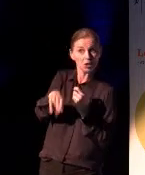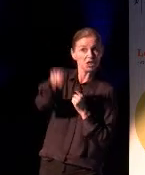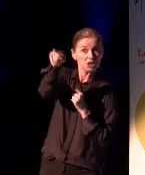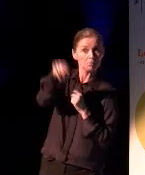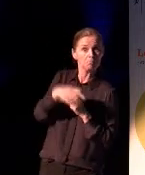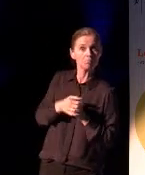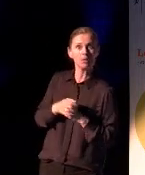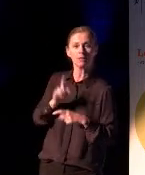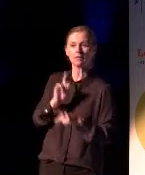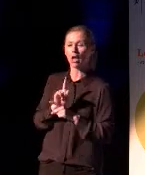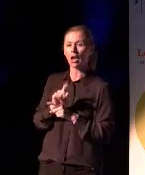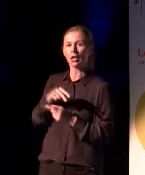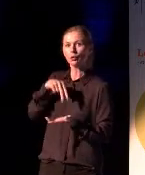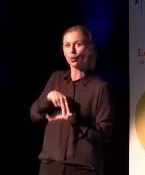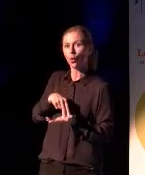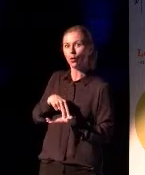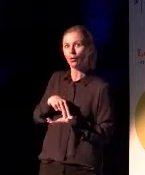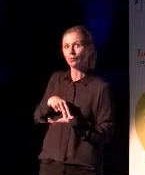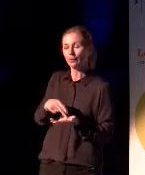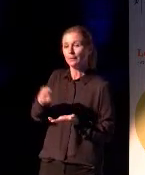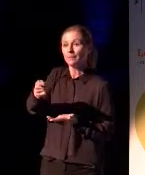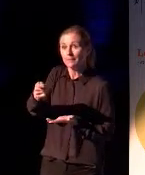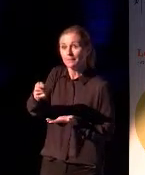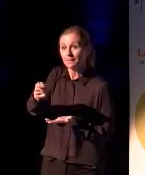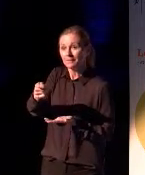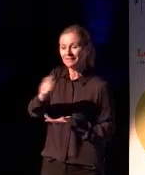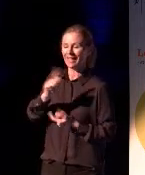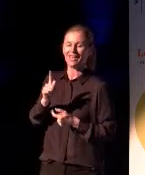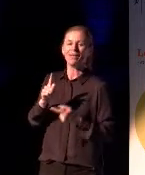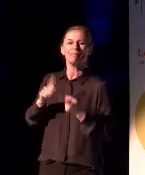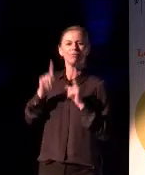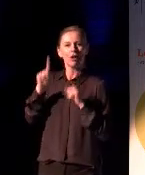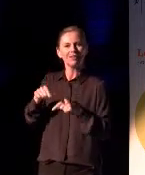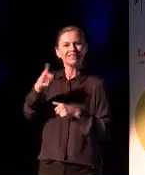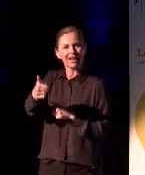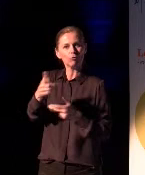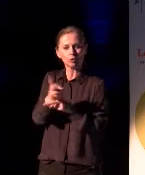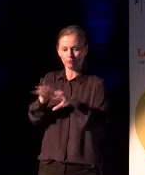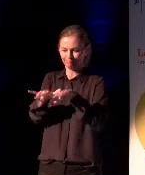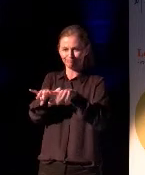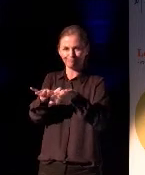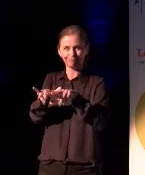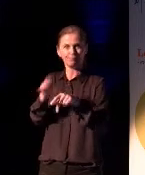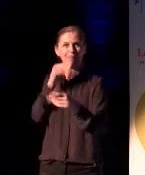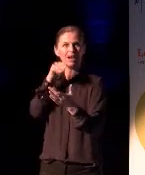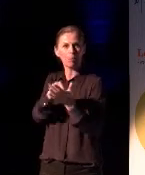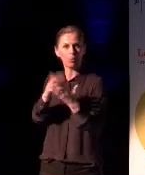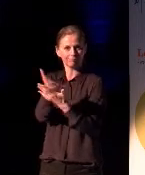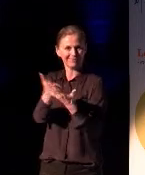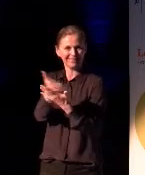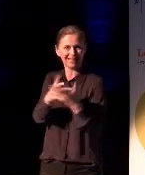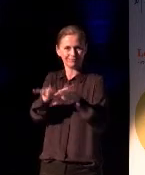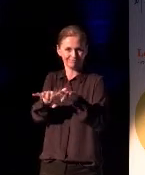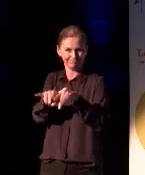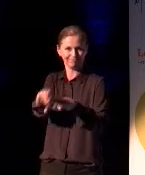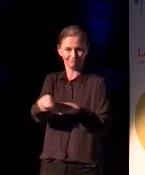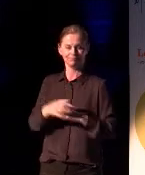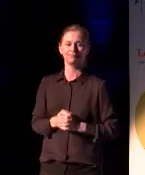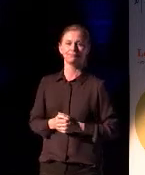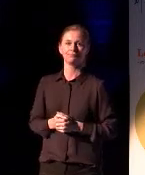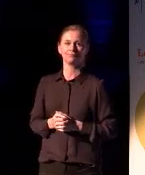ut, så de kommer til å stå sånn og gi dere... Neida, de kommer ikke til å gjøre det. Men det går også an å gå på nett og melde seg på der.